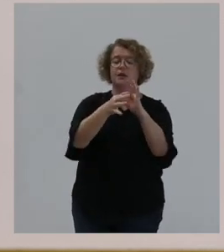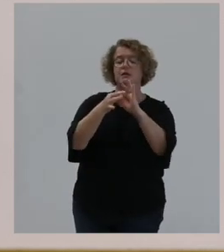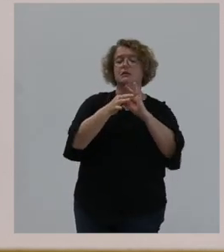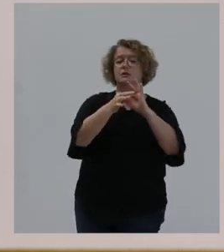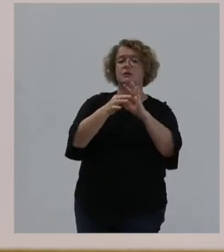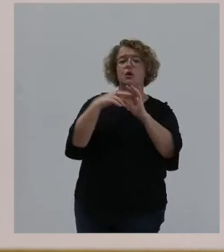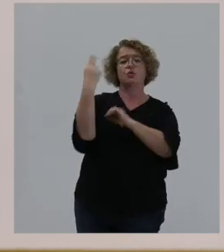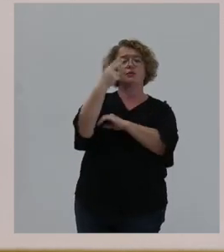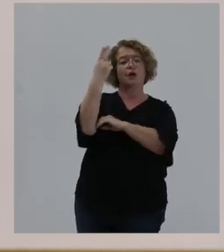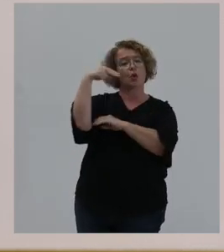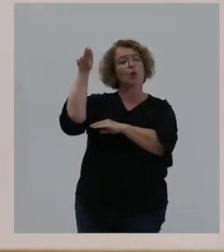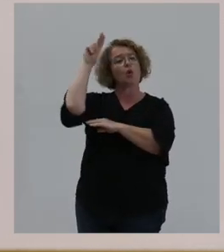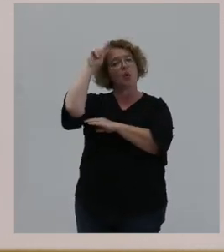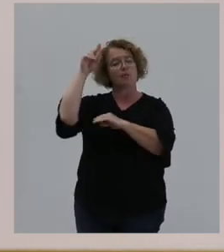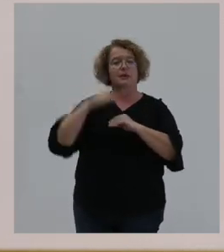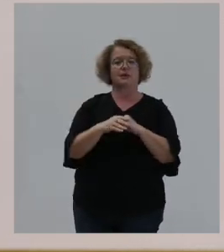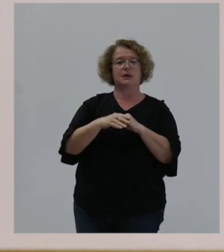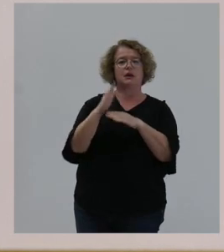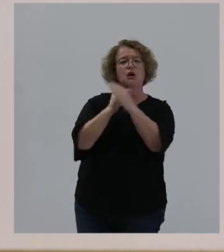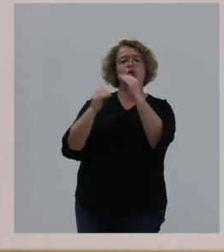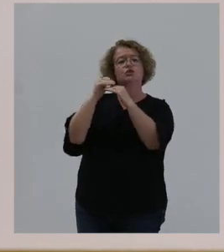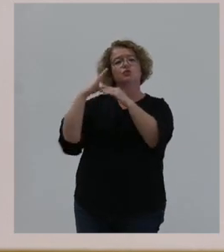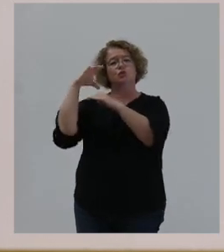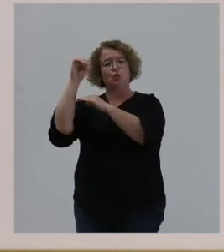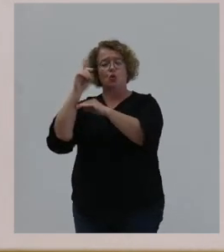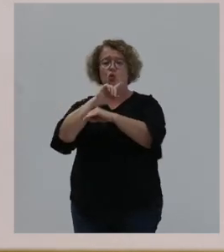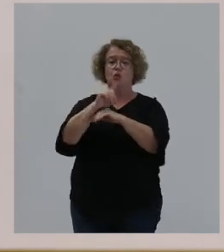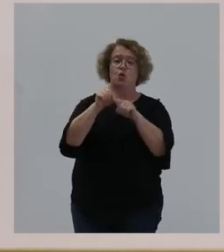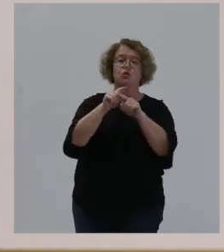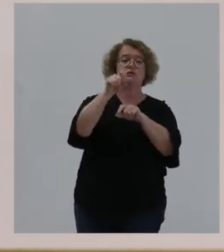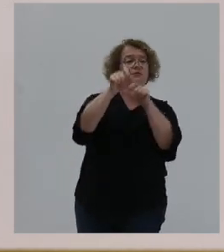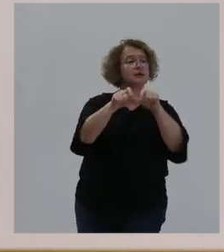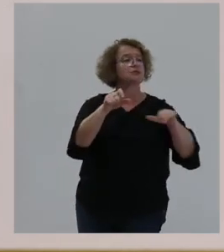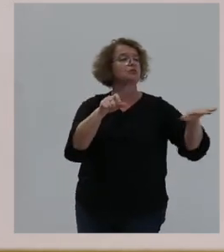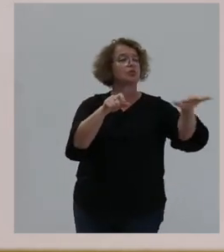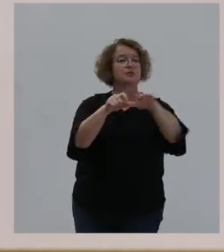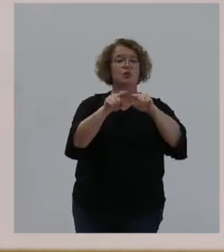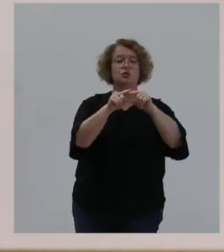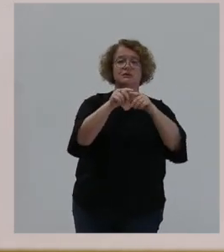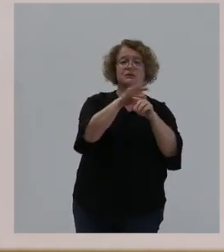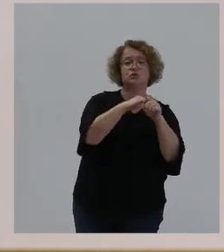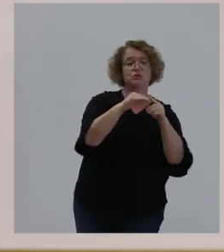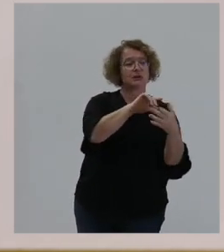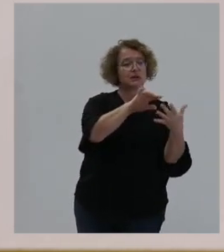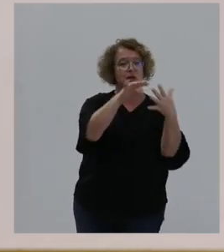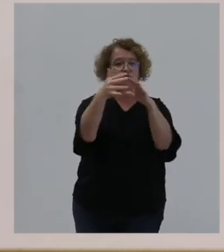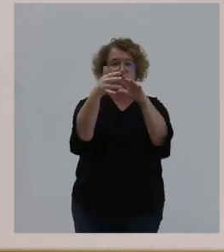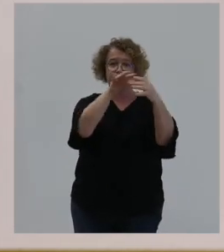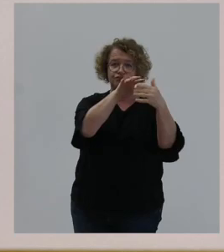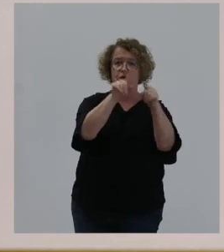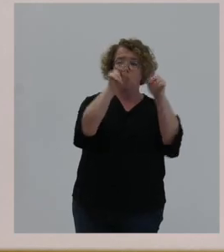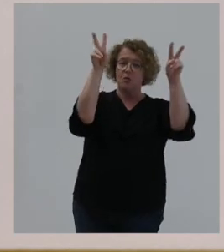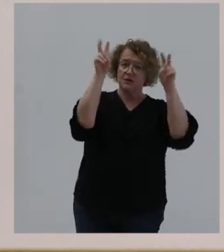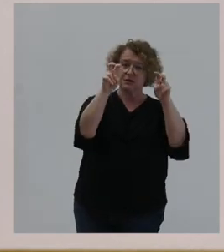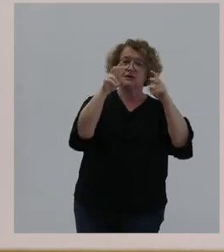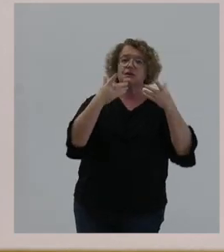universitaire européenne, non pas sur les subglobaux, mais sur mouvement des populations et résilience des sociétés, qui impliquera, comme son libellé